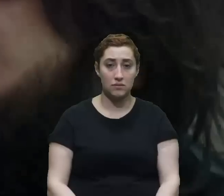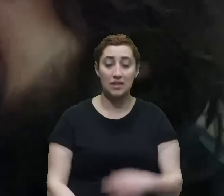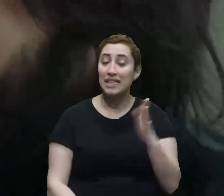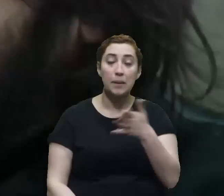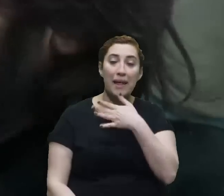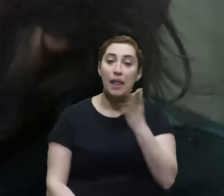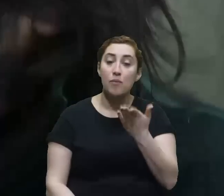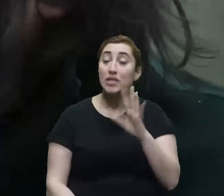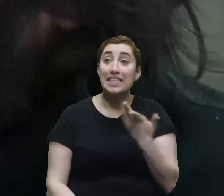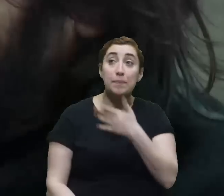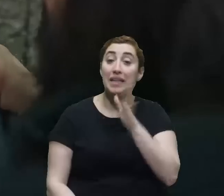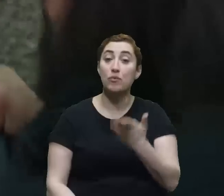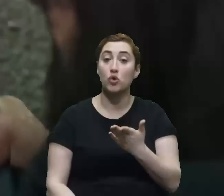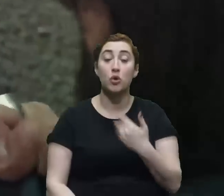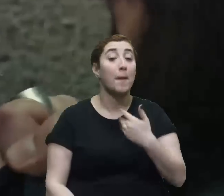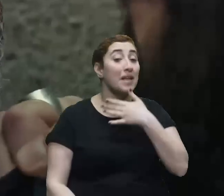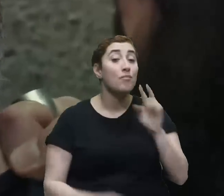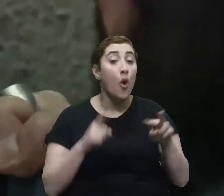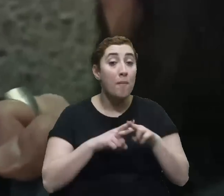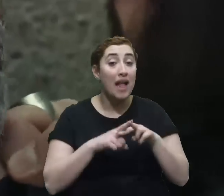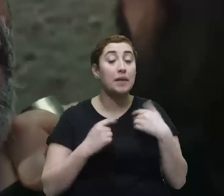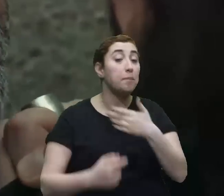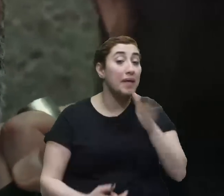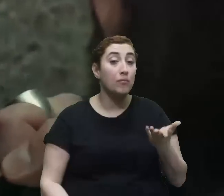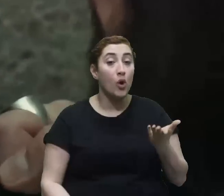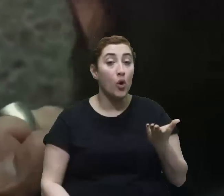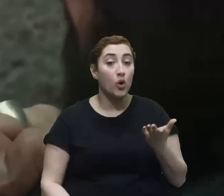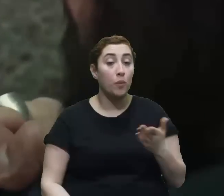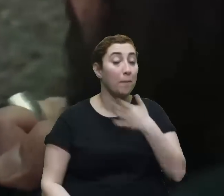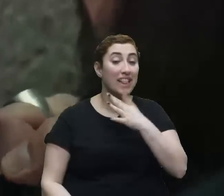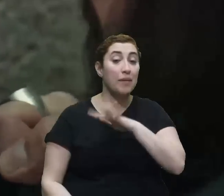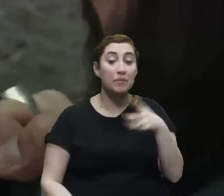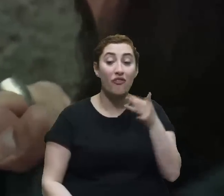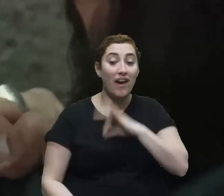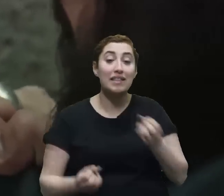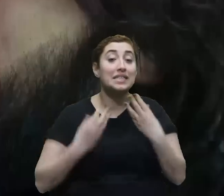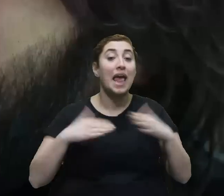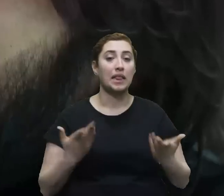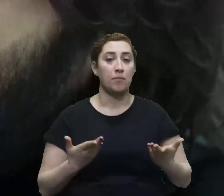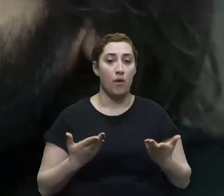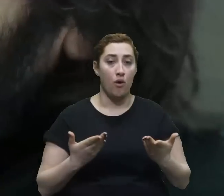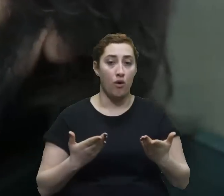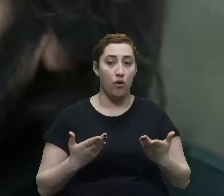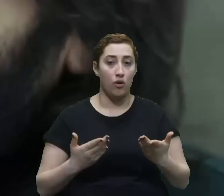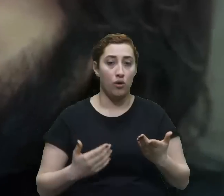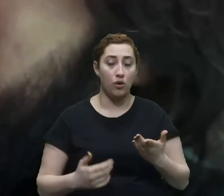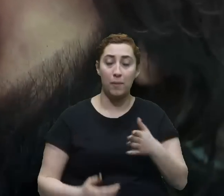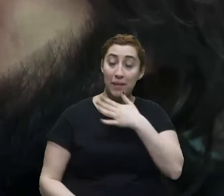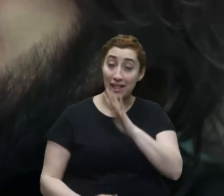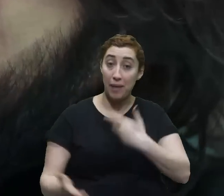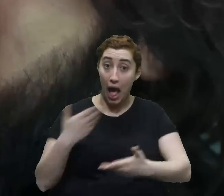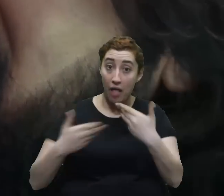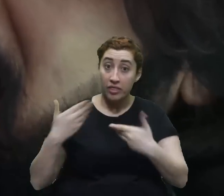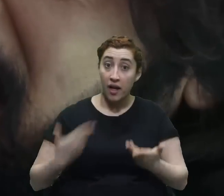Nasıl bilmiyorsun lan? Nasıl? Yakasına yapıştı. Bilmiyorum Ali. Bilmiyorum. Bildiklerinde hiçbir şey yetmiyor zaten. Bildiklerini